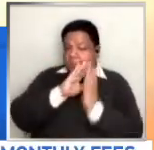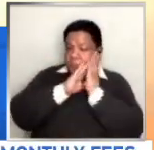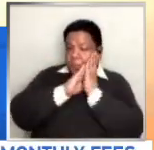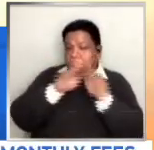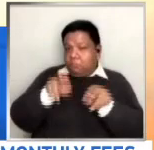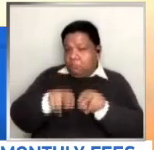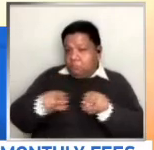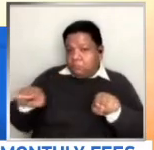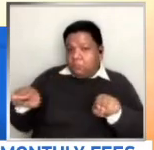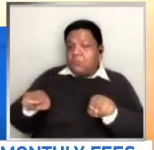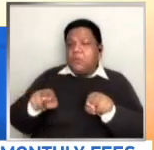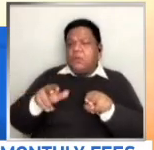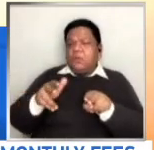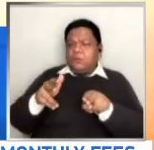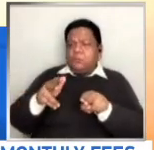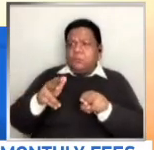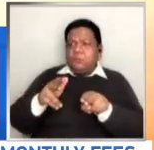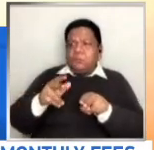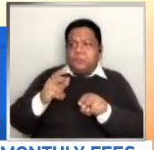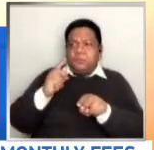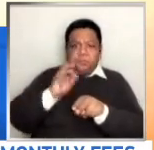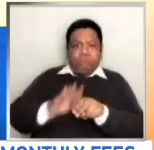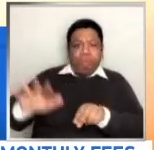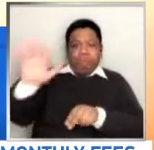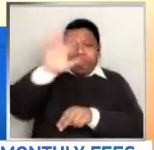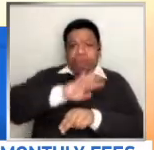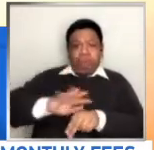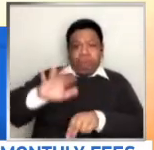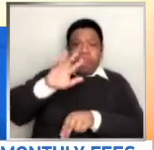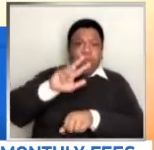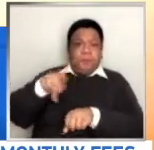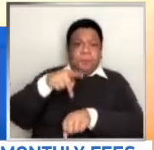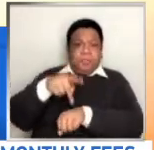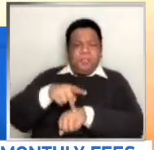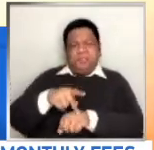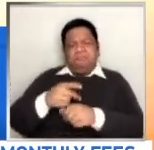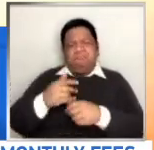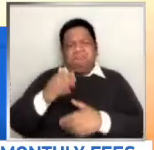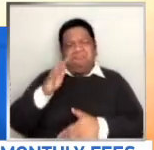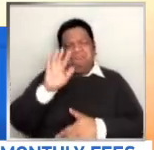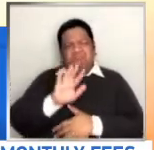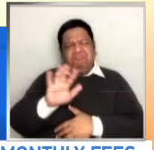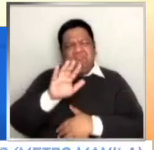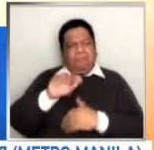occupancy nationwide, ay mababa pa rin po. Wala pa sa 50%.